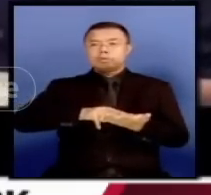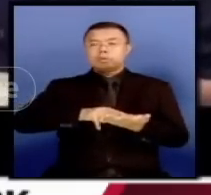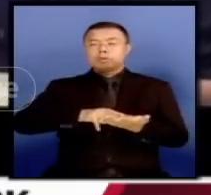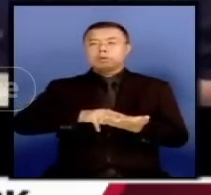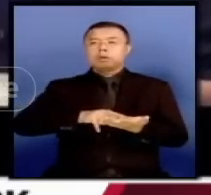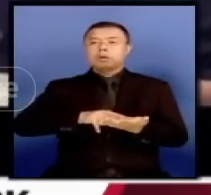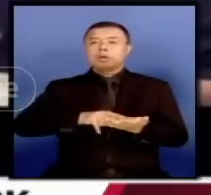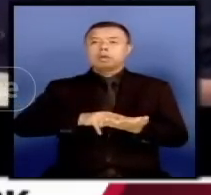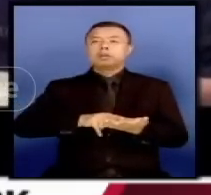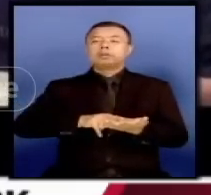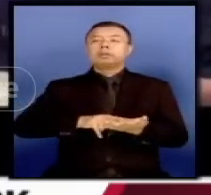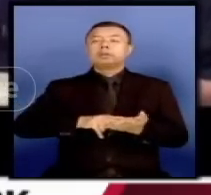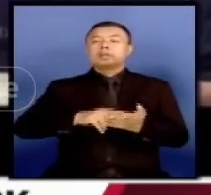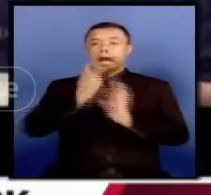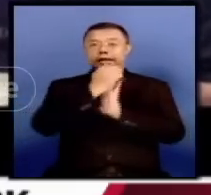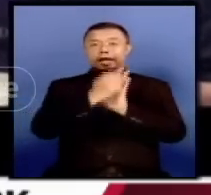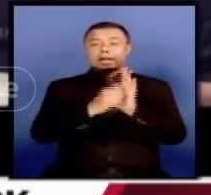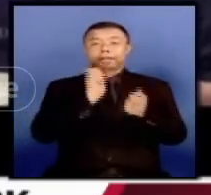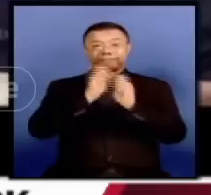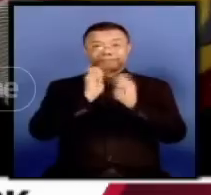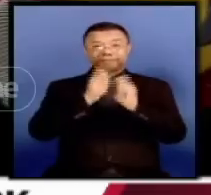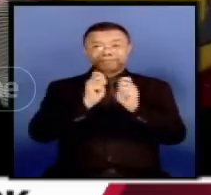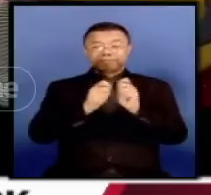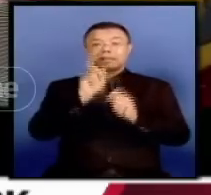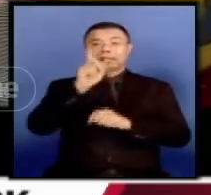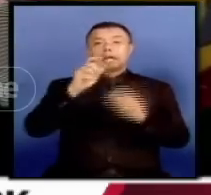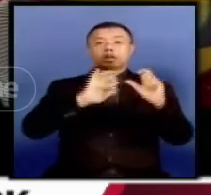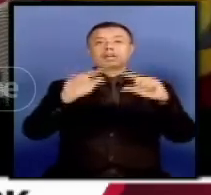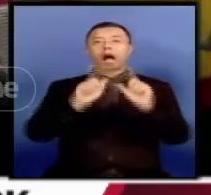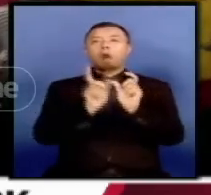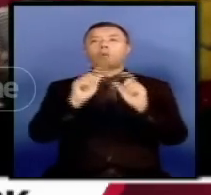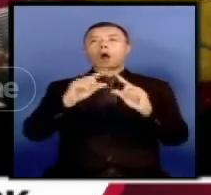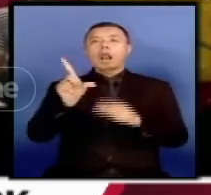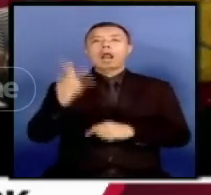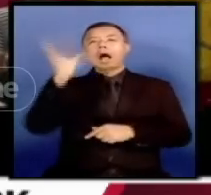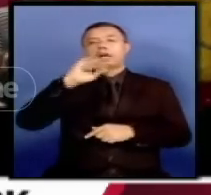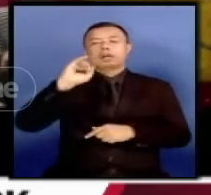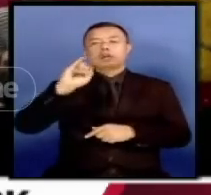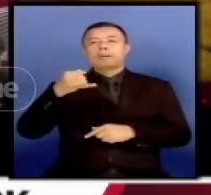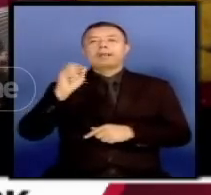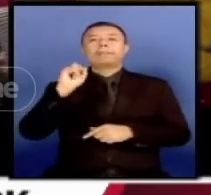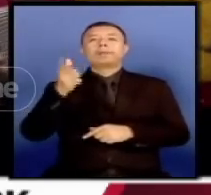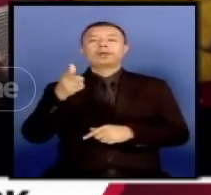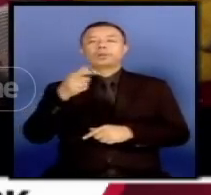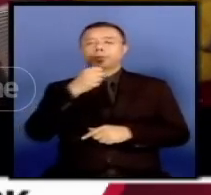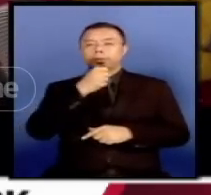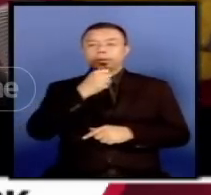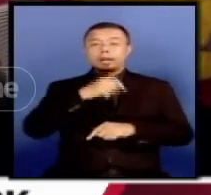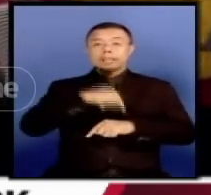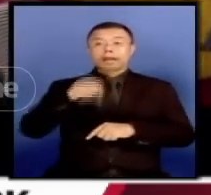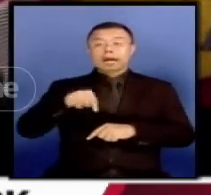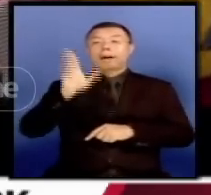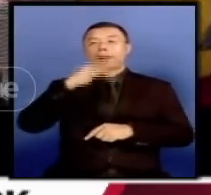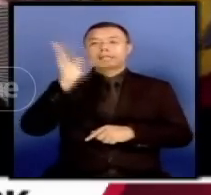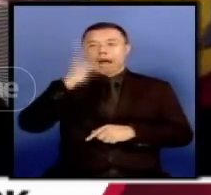akan merayakan Hari Raya Idul Fitri atau satu Syawal ini jatuh pada hari Jumat atau besok. Dan saat ini masih